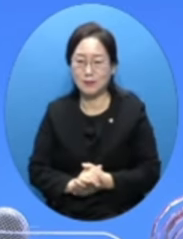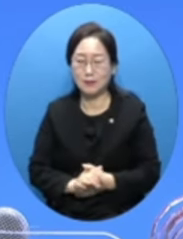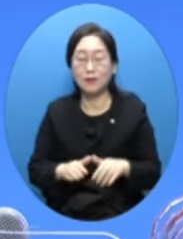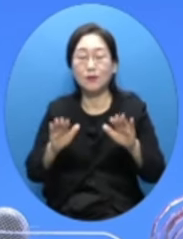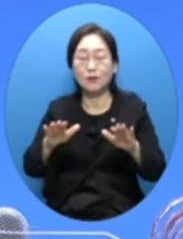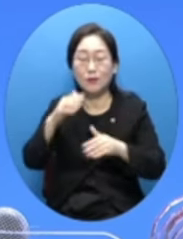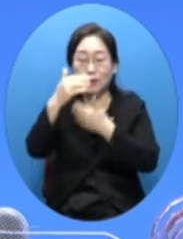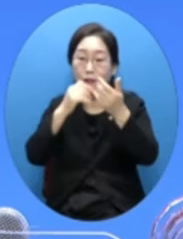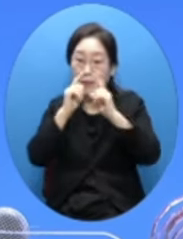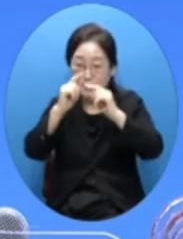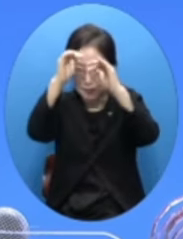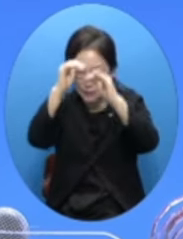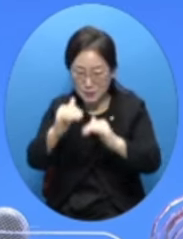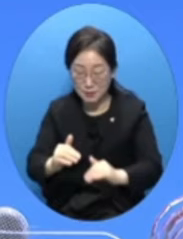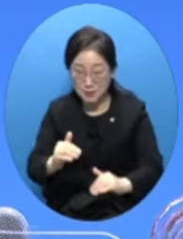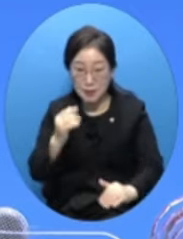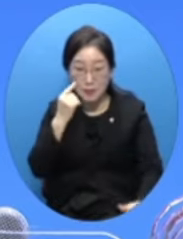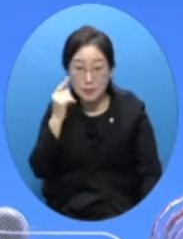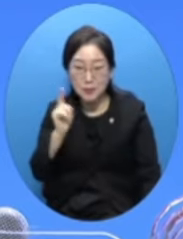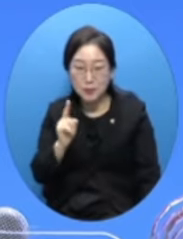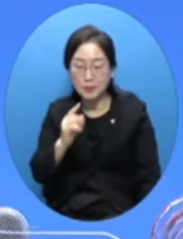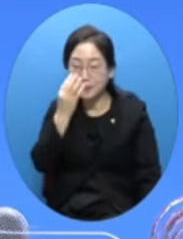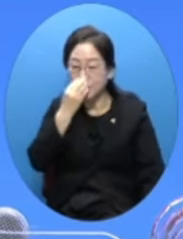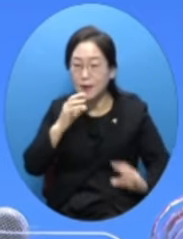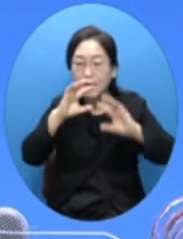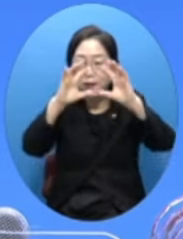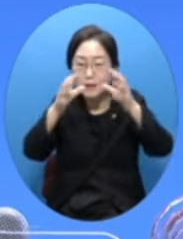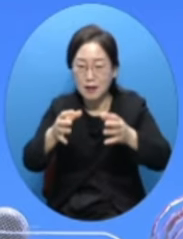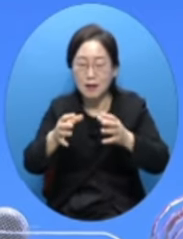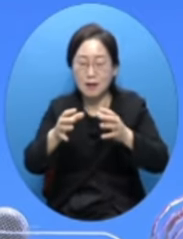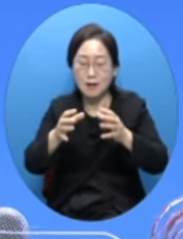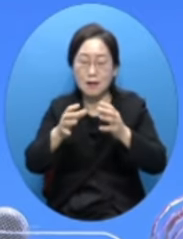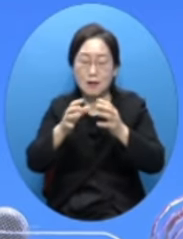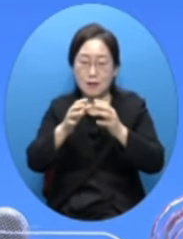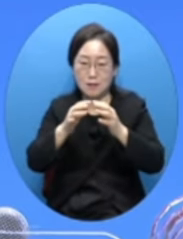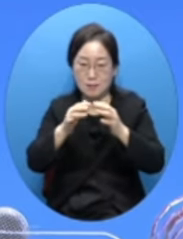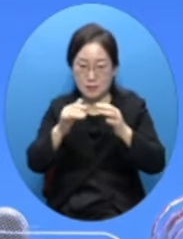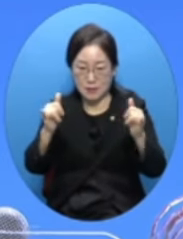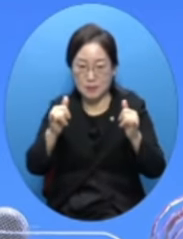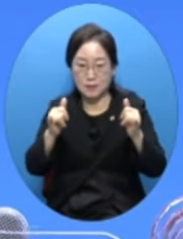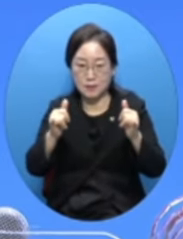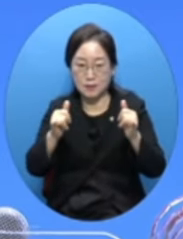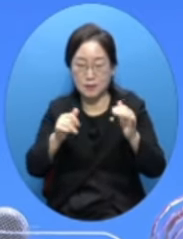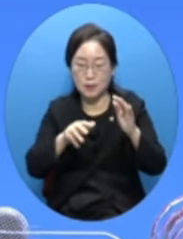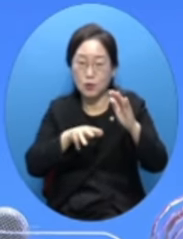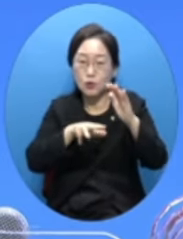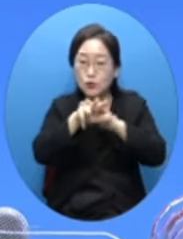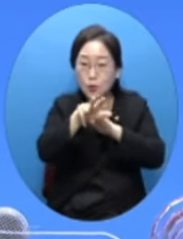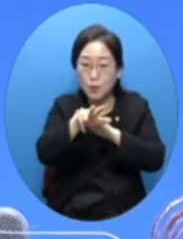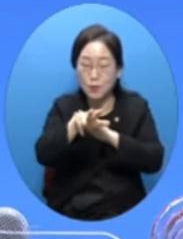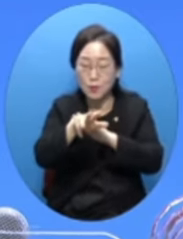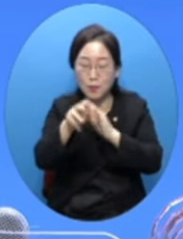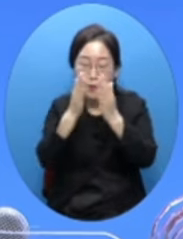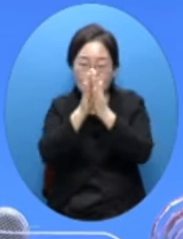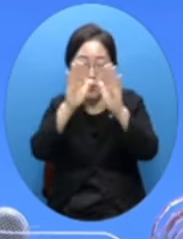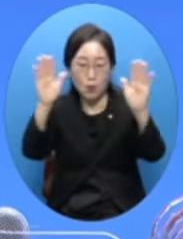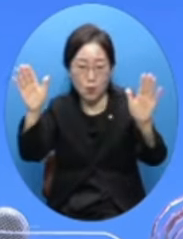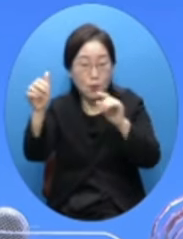오늘의 말씀은 이스라엘 민족의 출애굽의 주자인 모세가 인본주의의 가면을